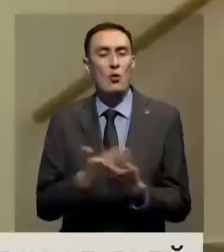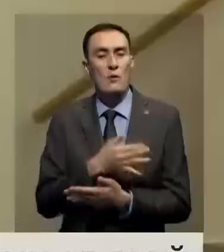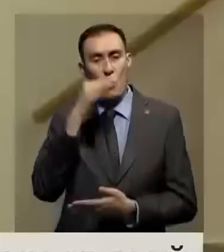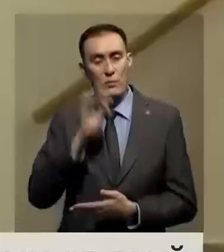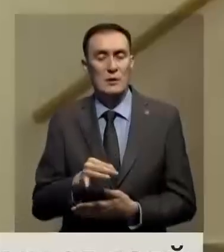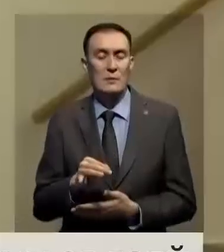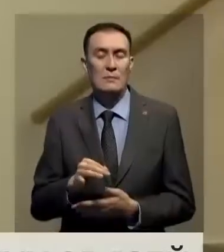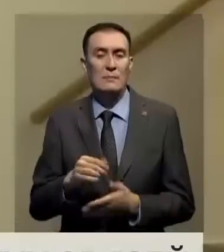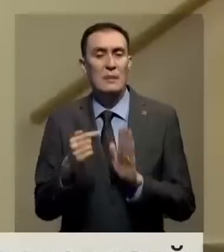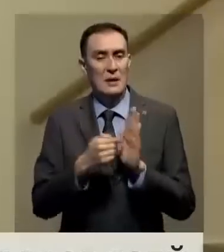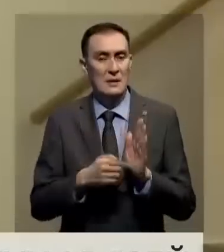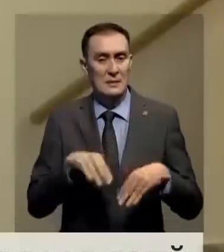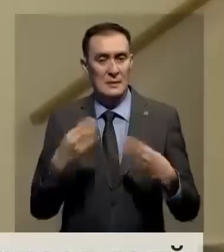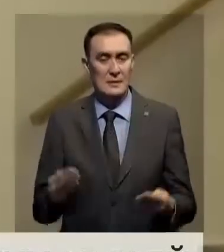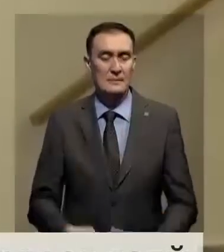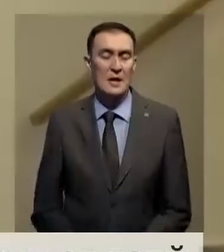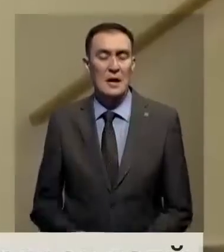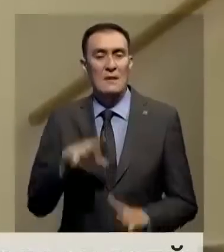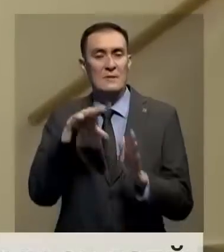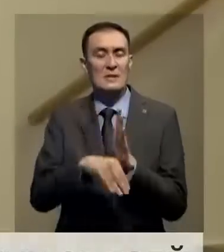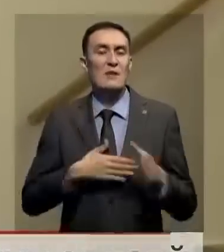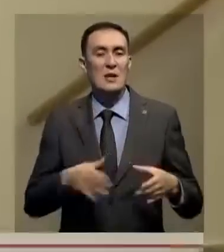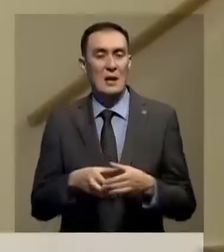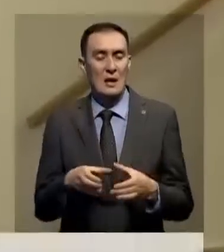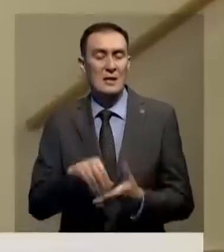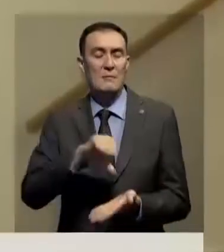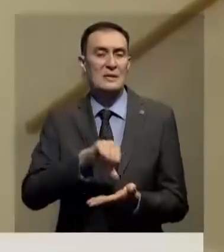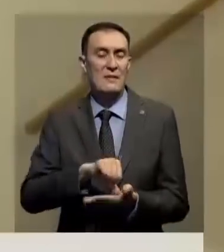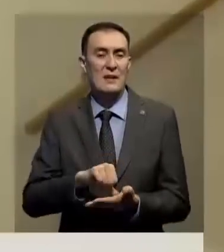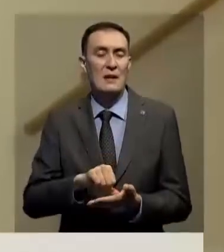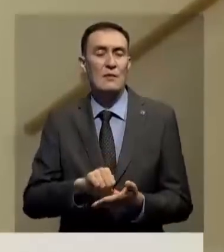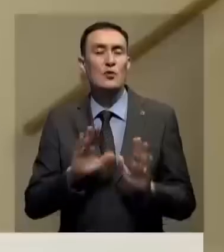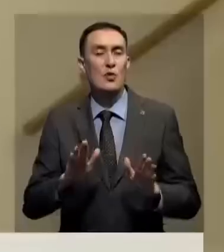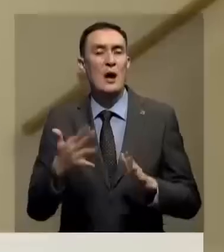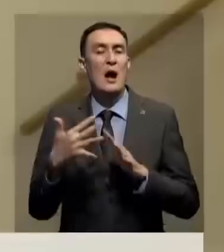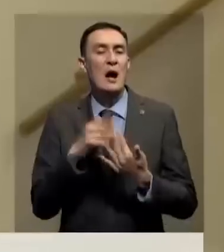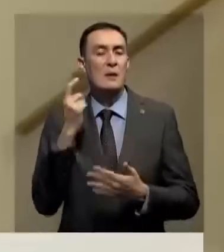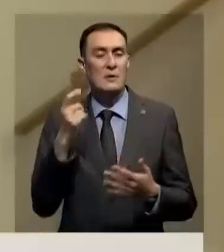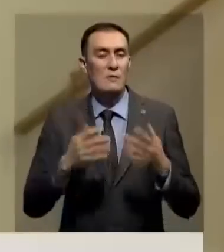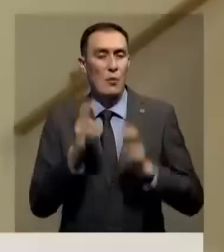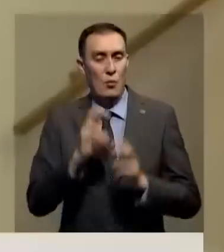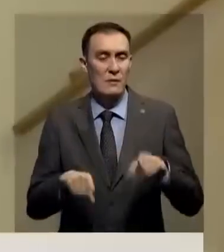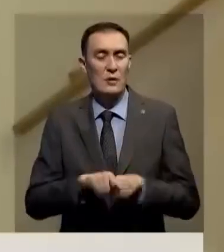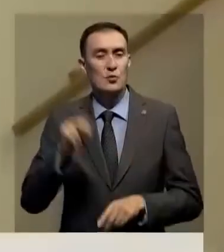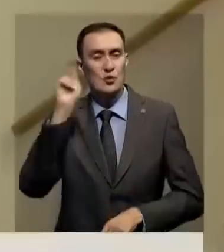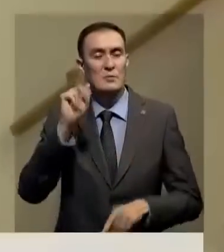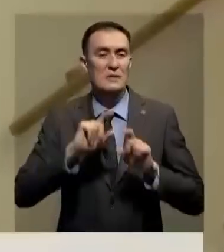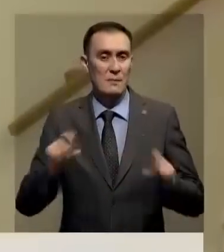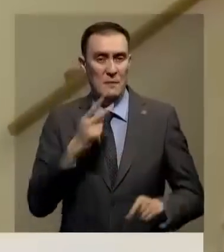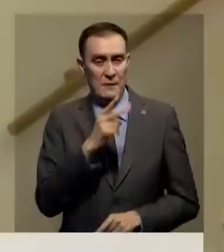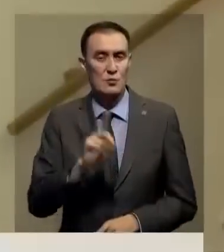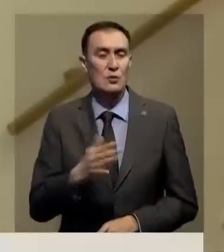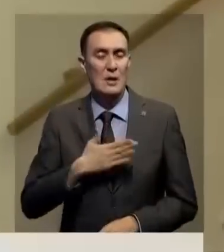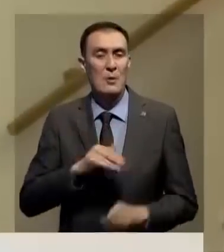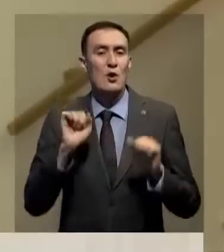опытом. В составе нашей делегации представители не только агропромышленного комплекса, но и учебных заведений. Мы видим, что